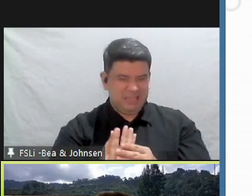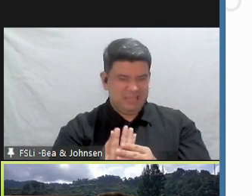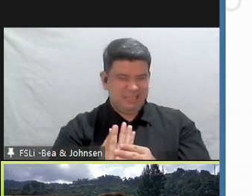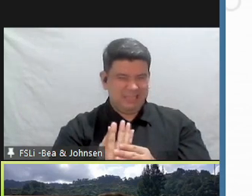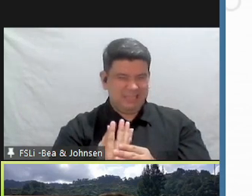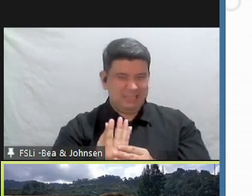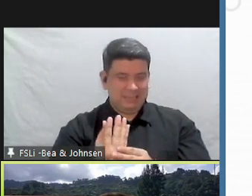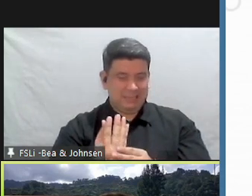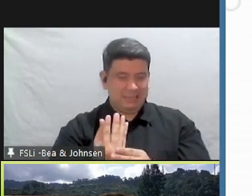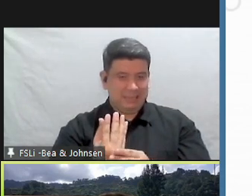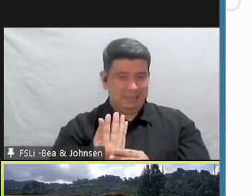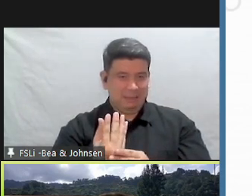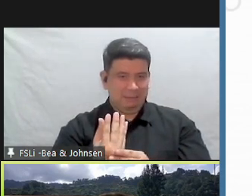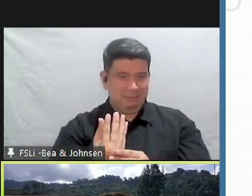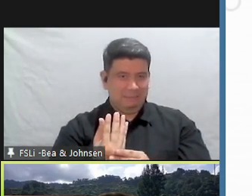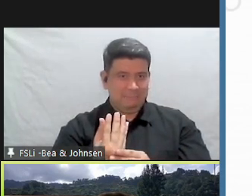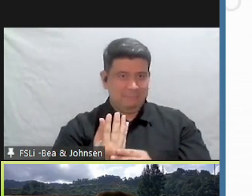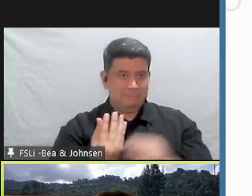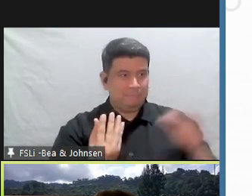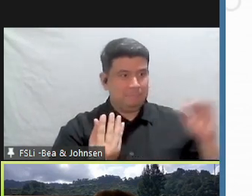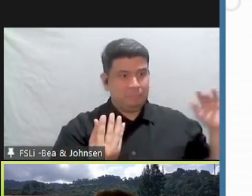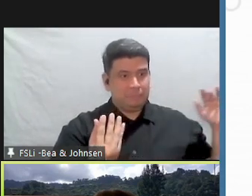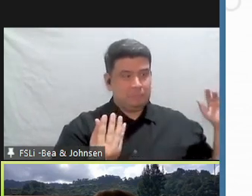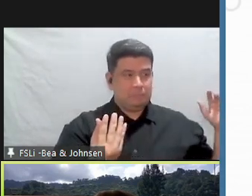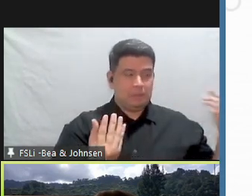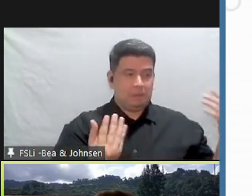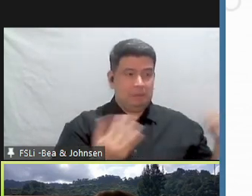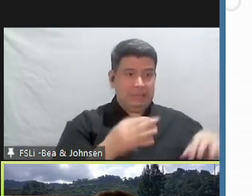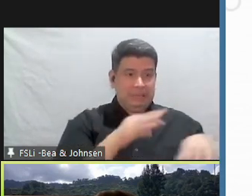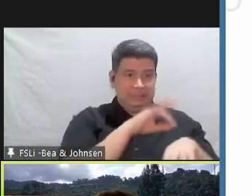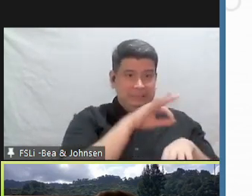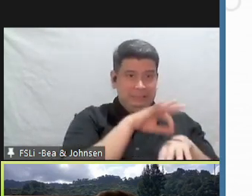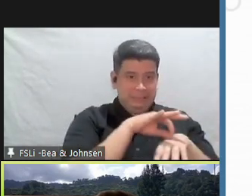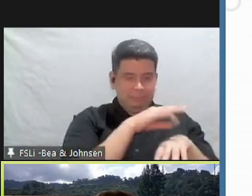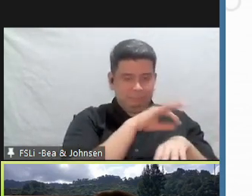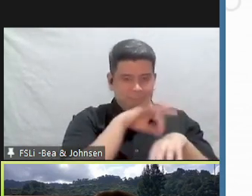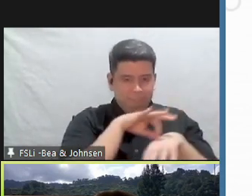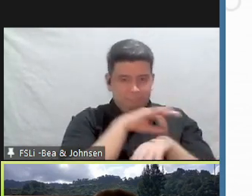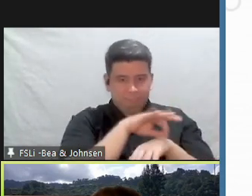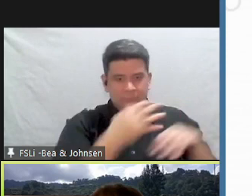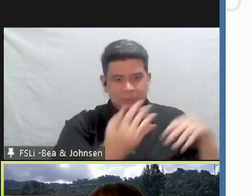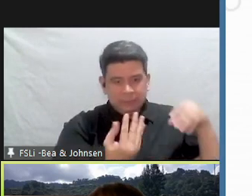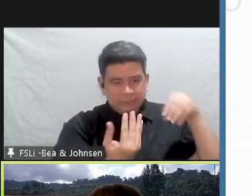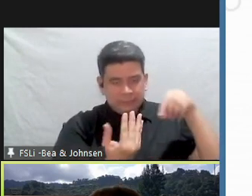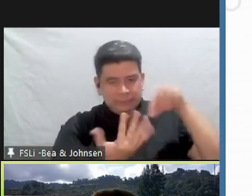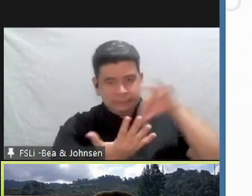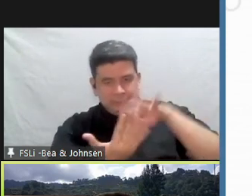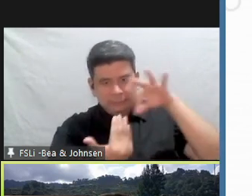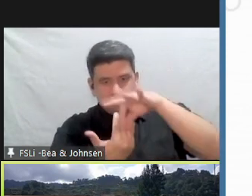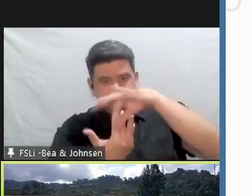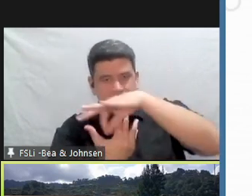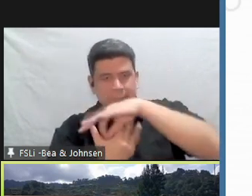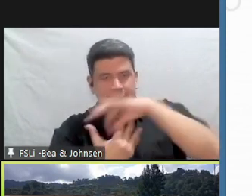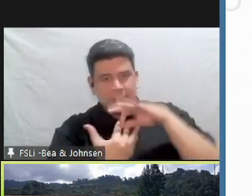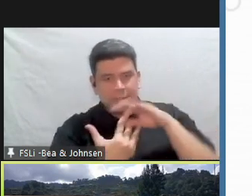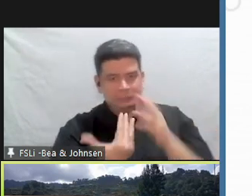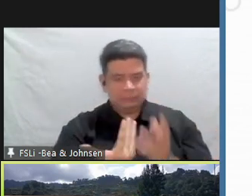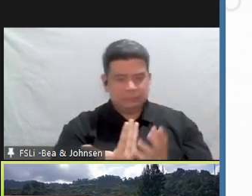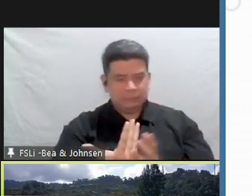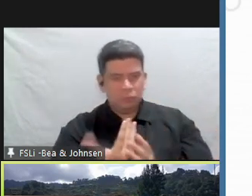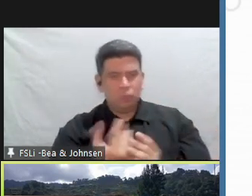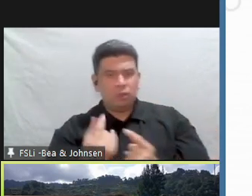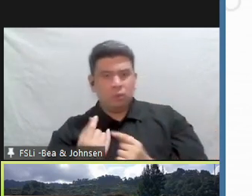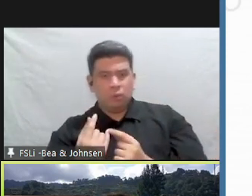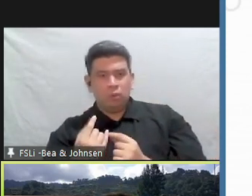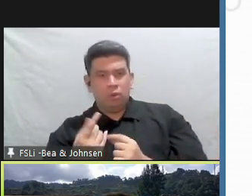mayroong peste, ang solusyon ay lagyan mo ng fertilizer at insecticide. Hindi mo siya bubunutin, ano? Kasi marami ka